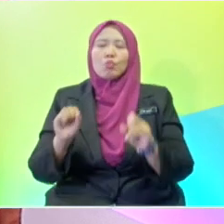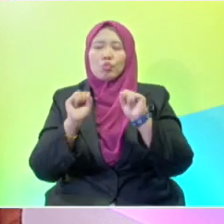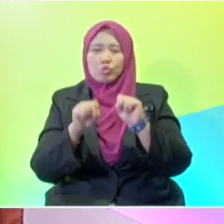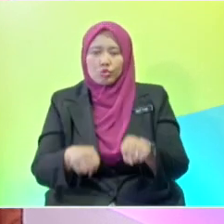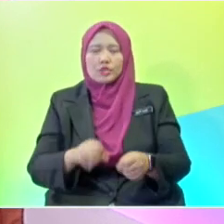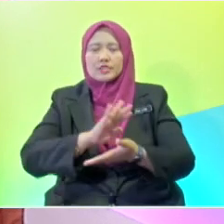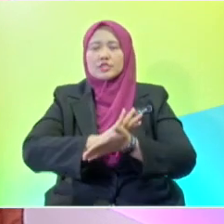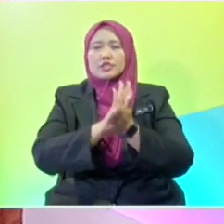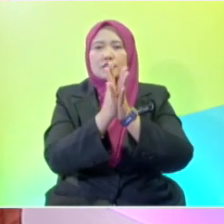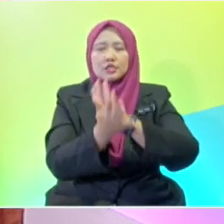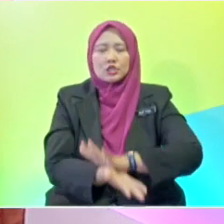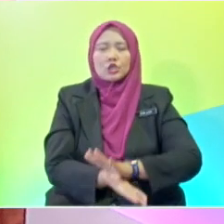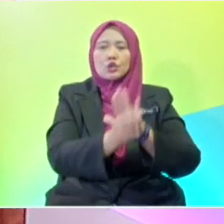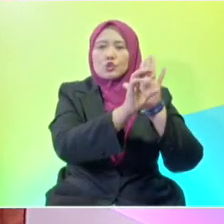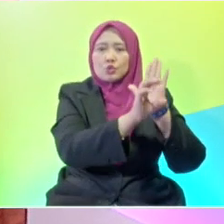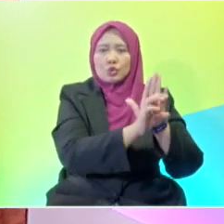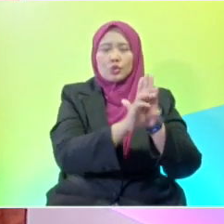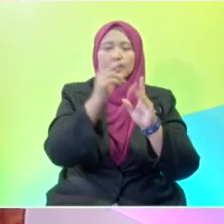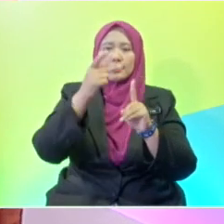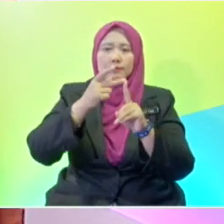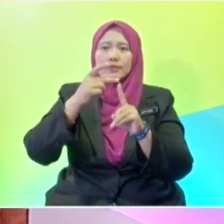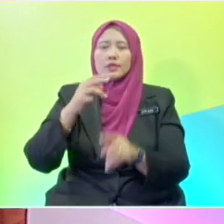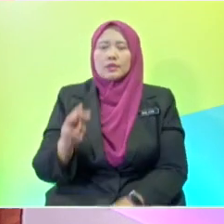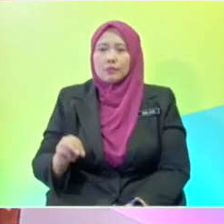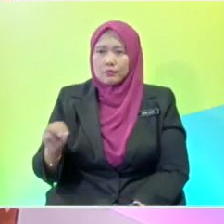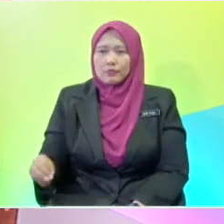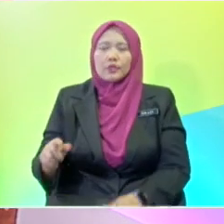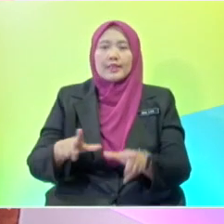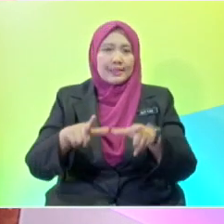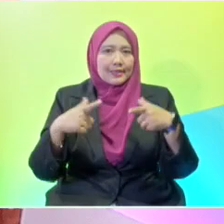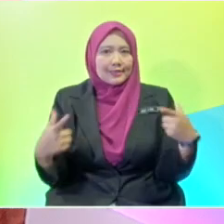menjadi contoh kepada rata-rakan dalam pemberitahuan